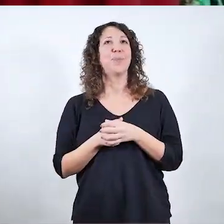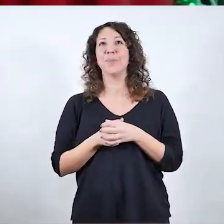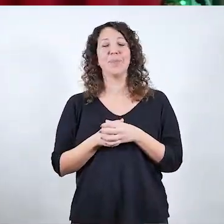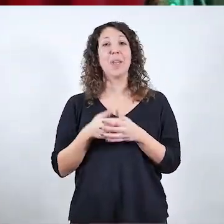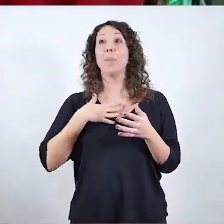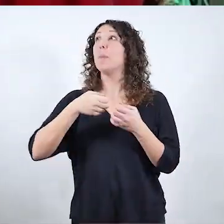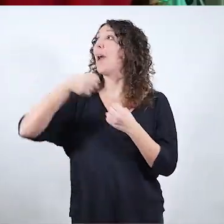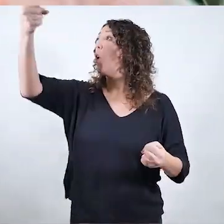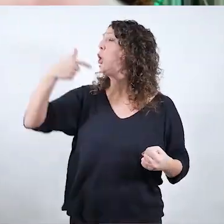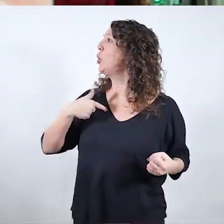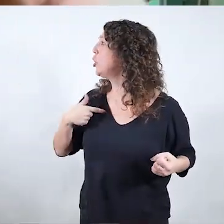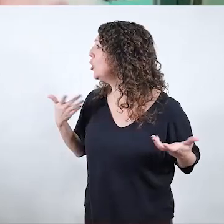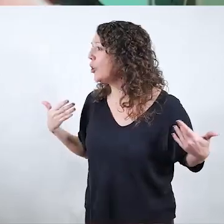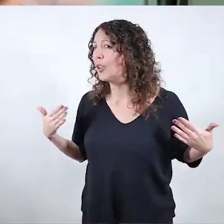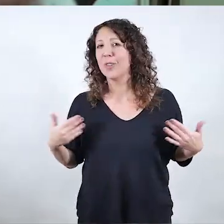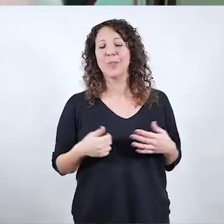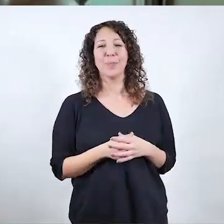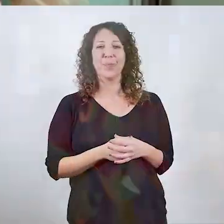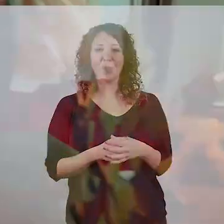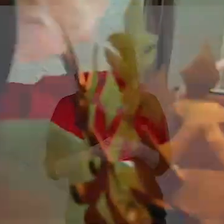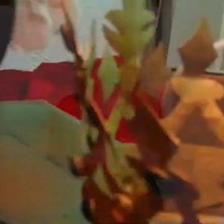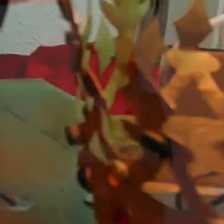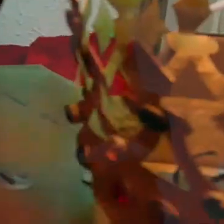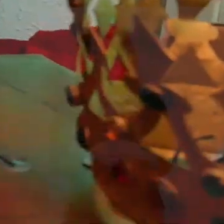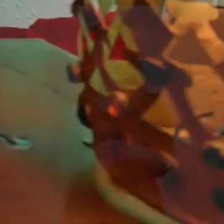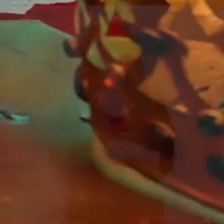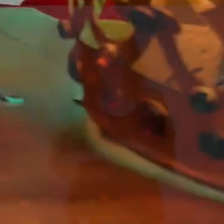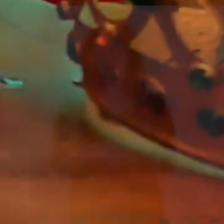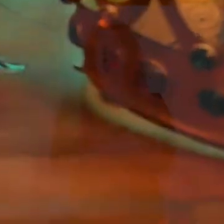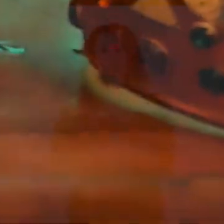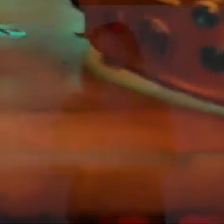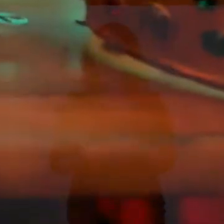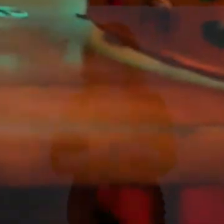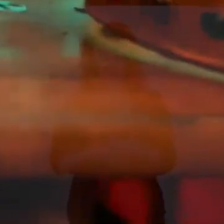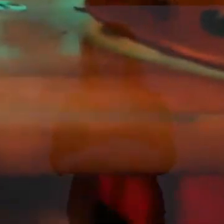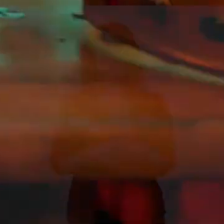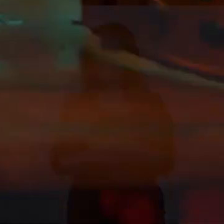la, la, la. Pregón! La, la, la. La, la, la.